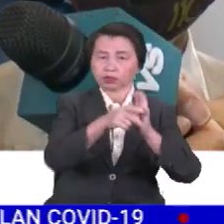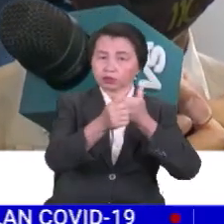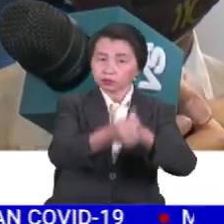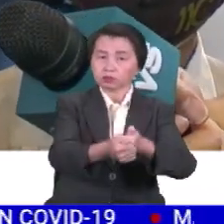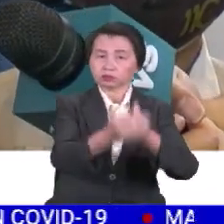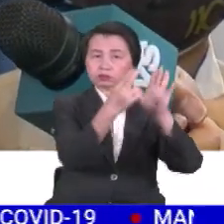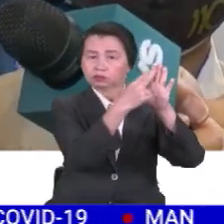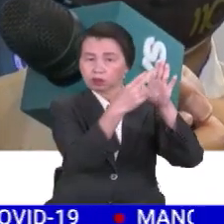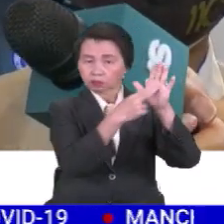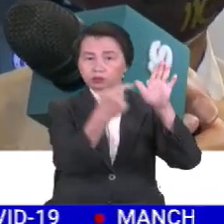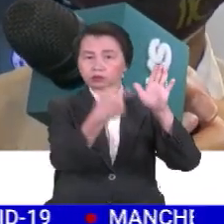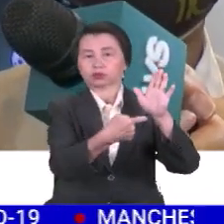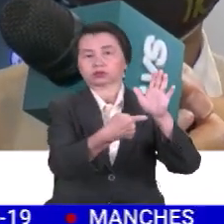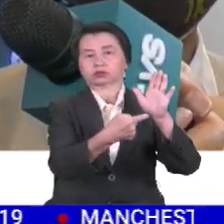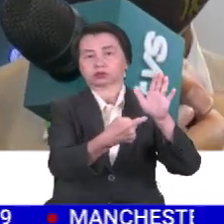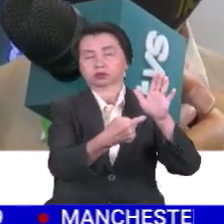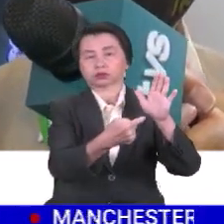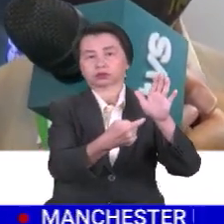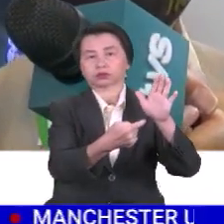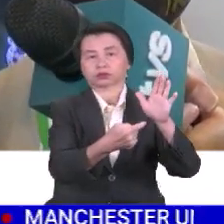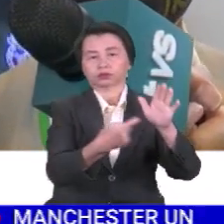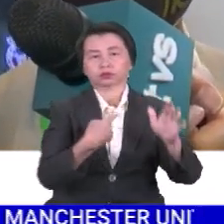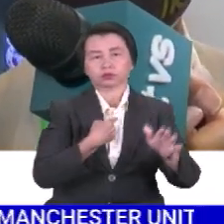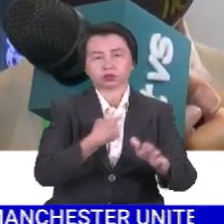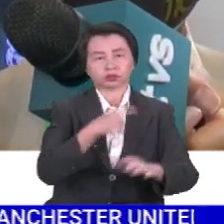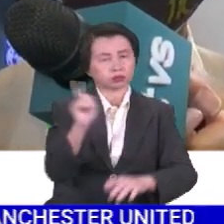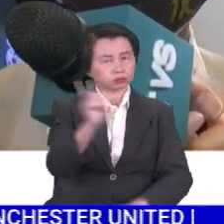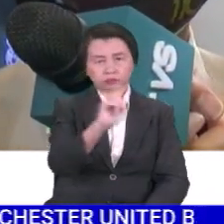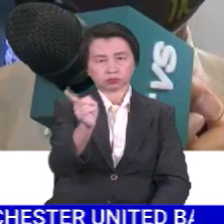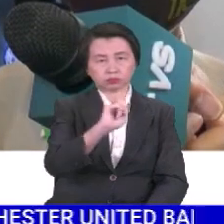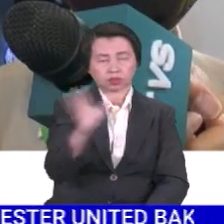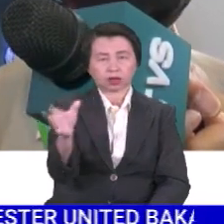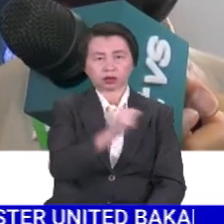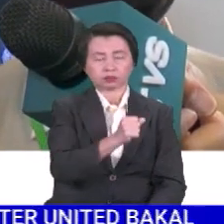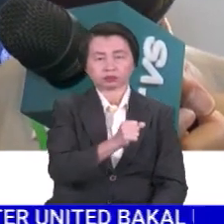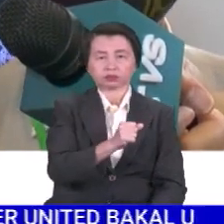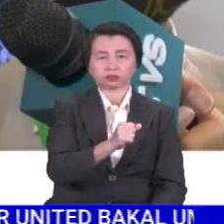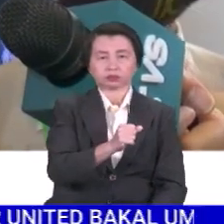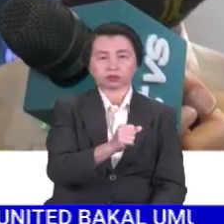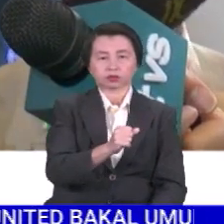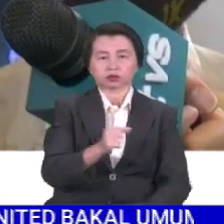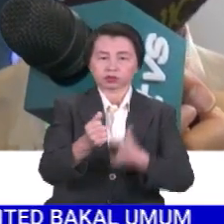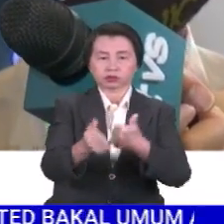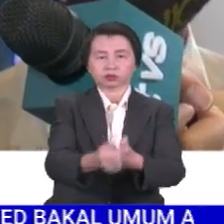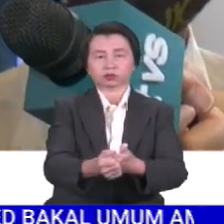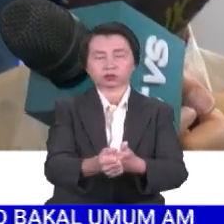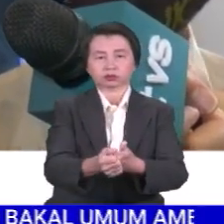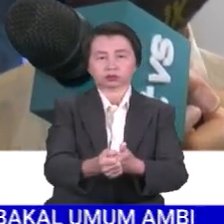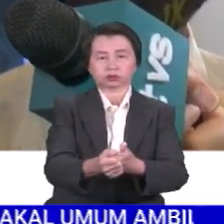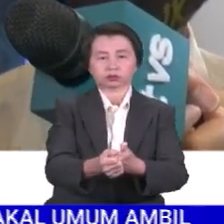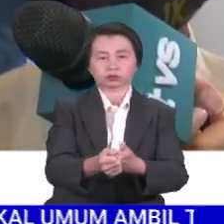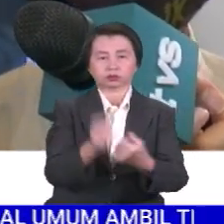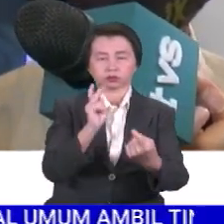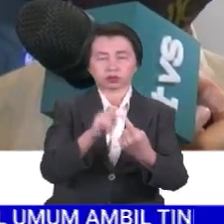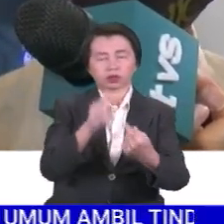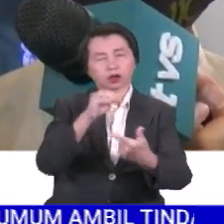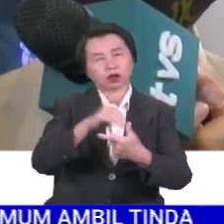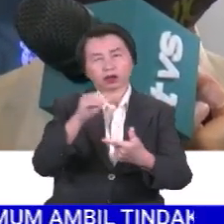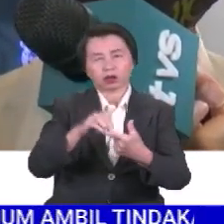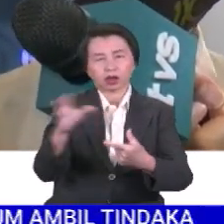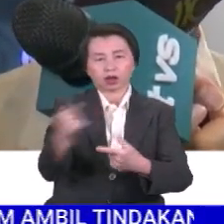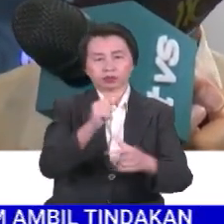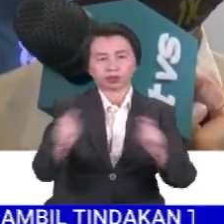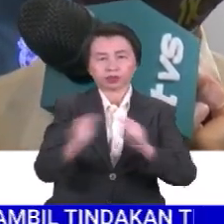yang berkuat kuasa. Kita jangan ambil tindakan berdasarkan kepada ataupun